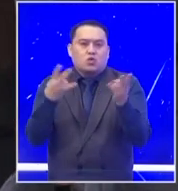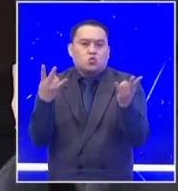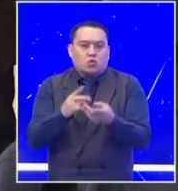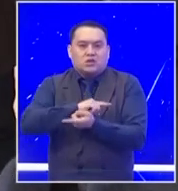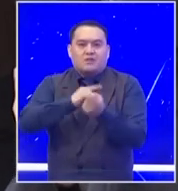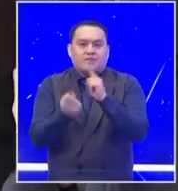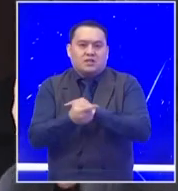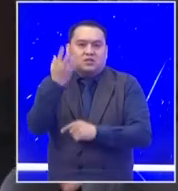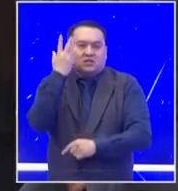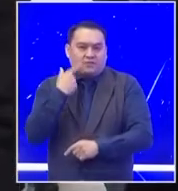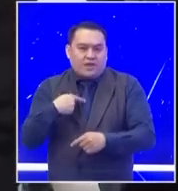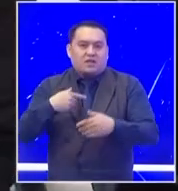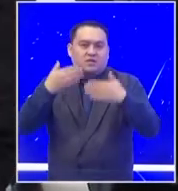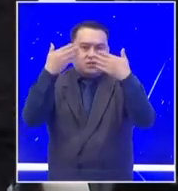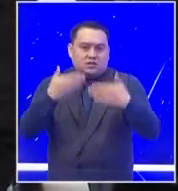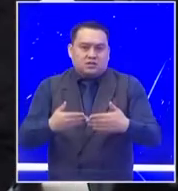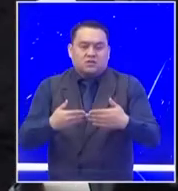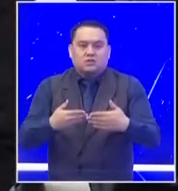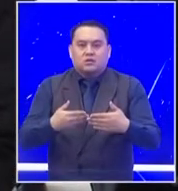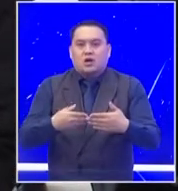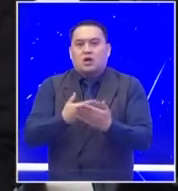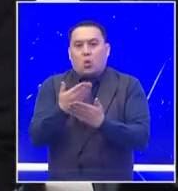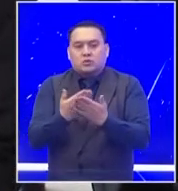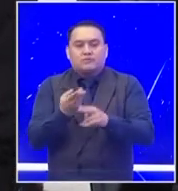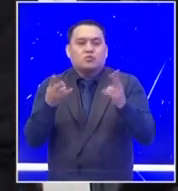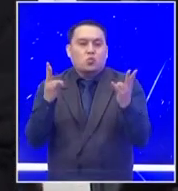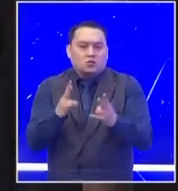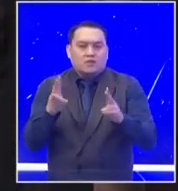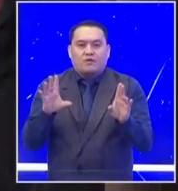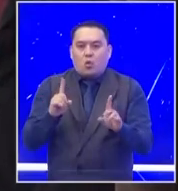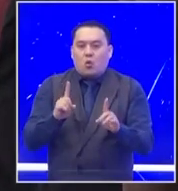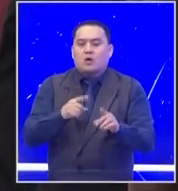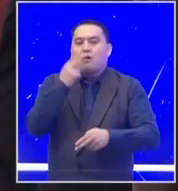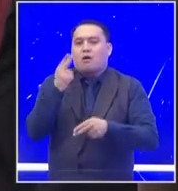сменить цветовую палитру стен и облагородить их росписью. Глава региона также заметил, что